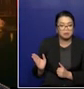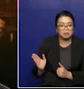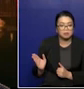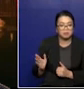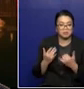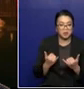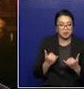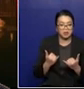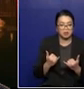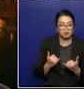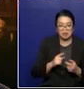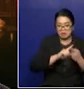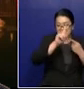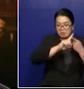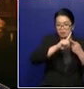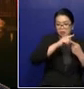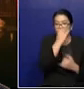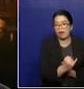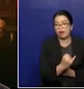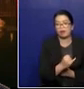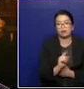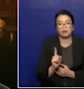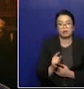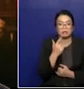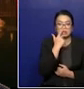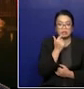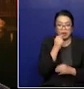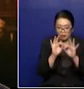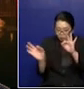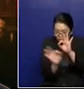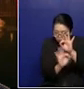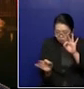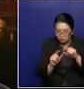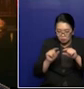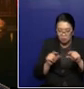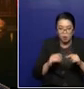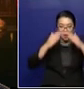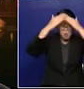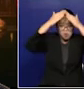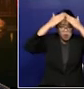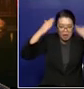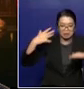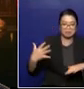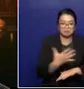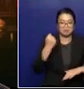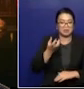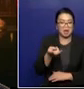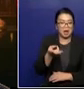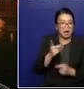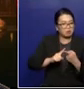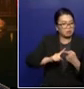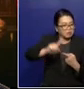เสียแชมป์2ปีซ้อนฮะท่านรู้มาสีแดงคืออะไรฮะหลังจากเวียดนามคว้าแชมป์ข ข้าว